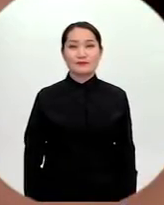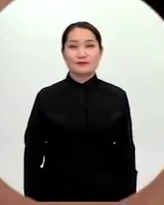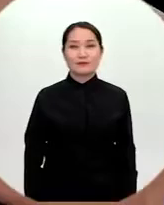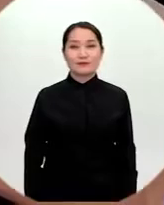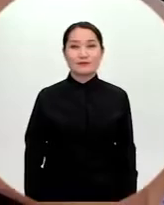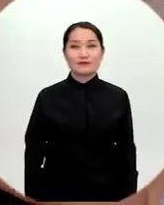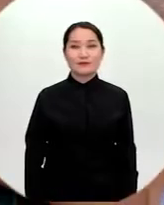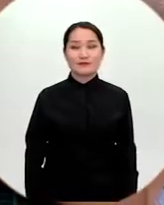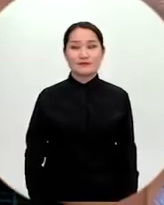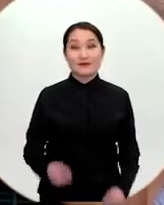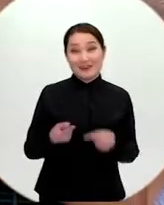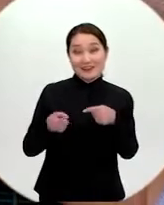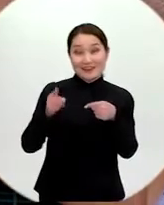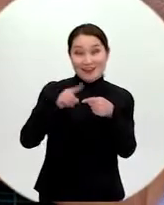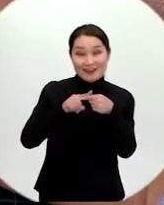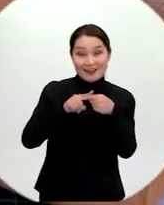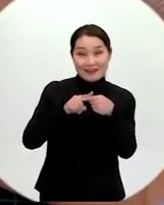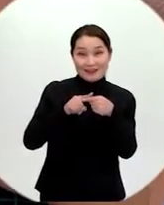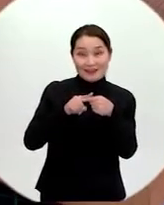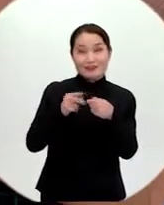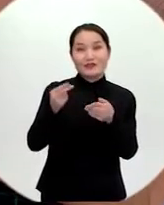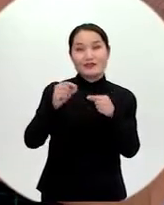За энд ахаа зай байгаа учраас ахаа саяах шиг